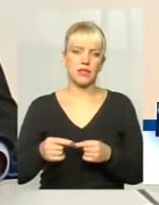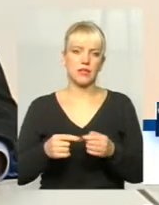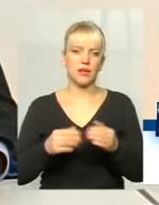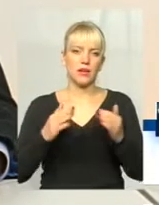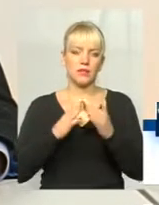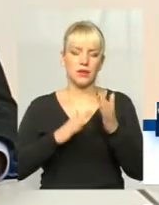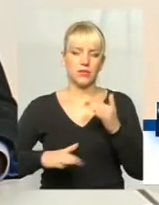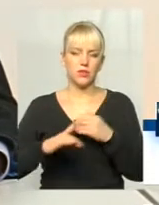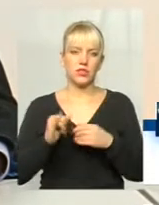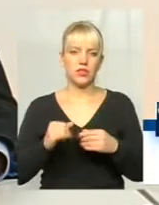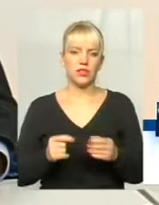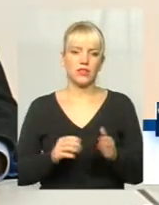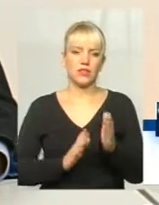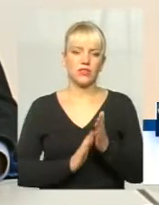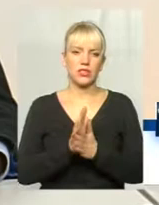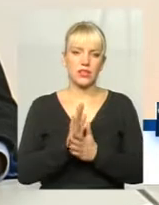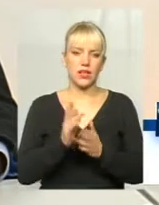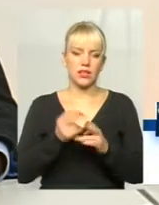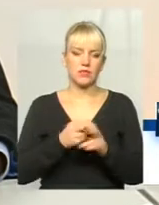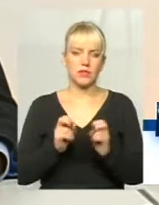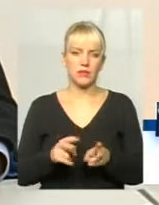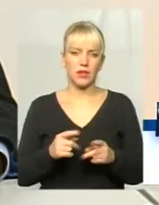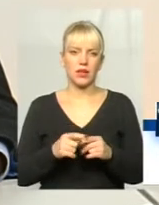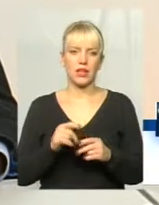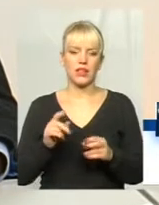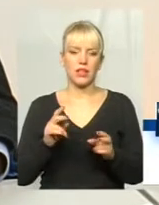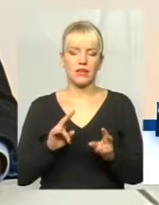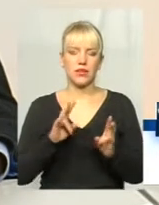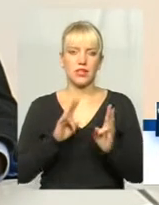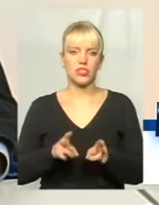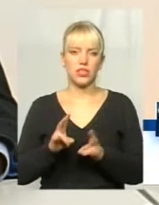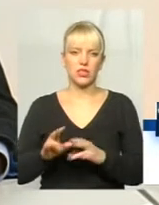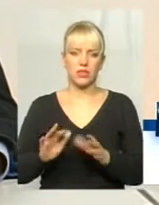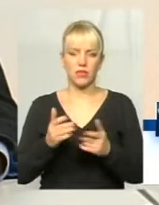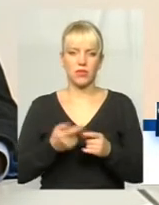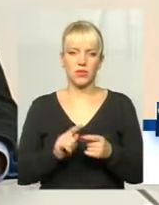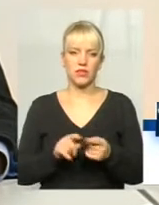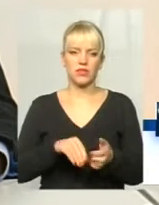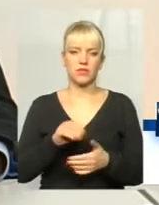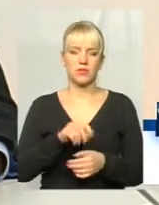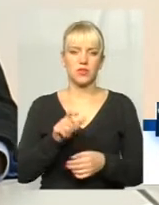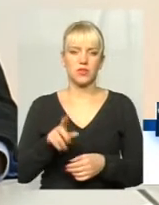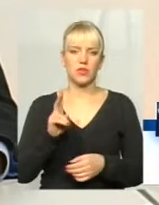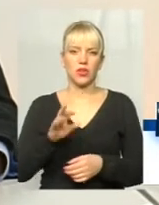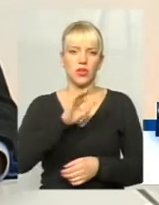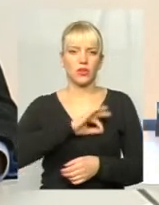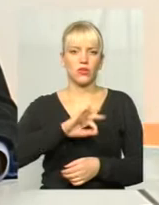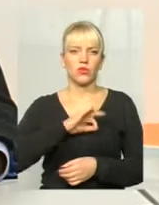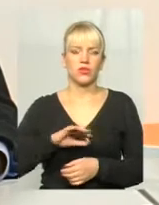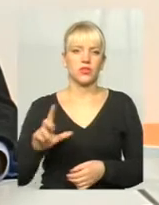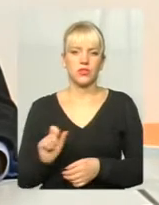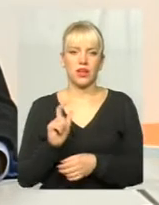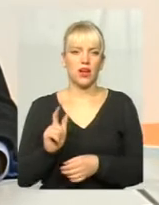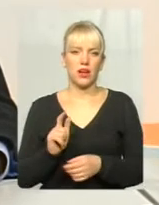виростає небезпека настання нещасного випадку. Звичайно, для тих споживачів, які користуються газовими приладами,